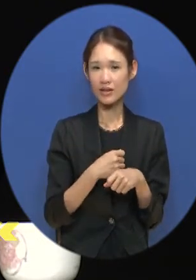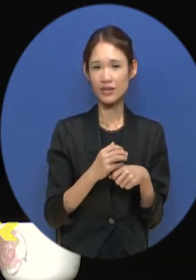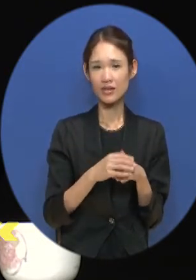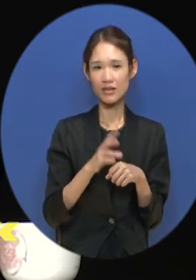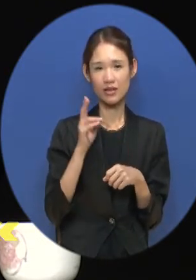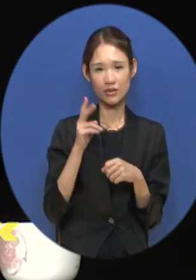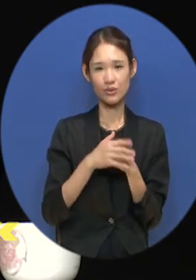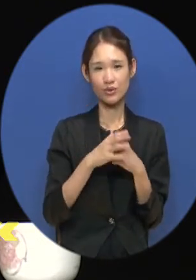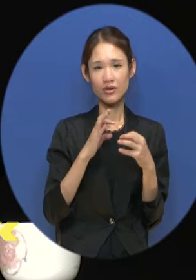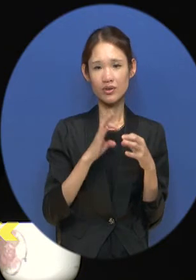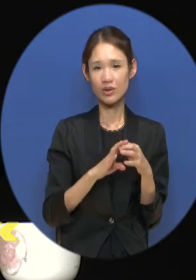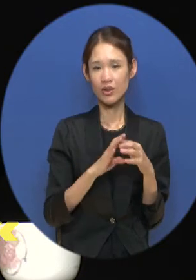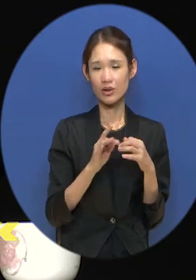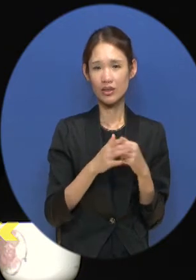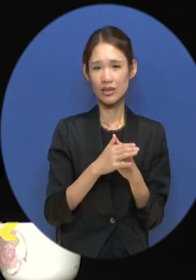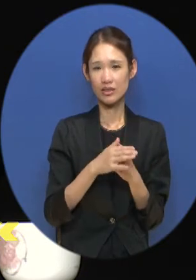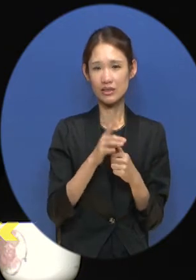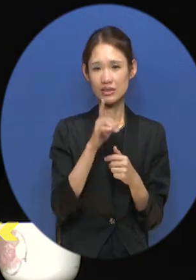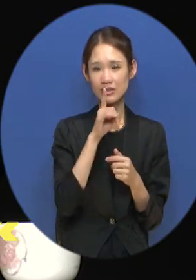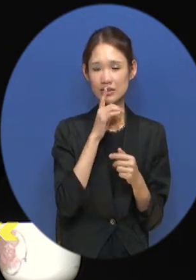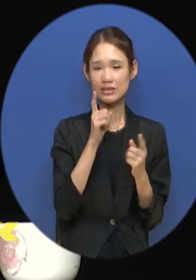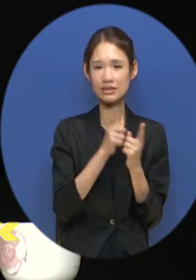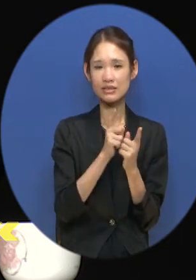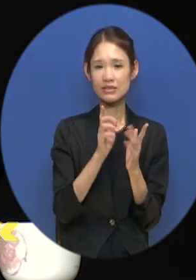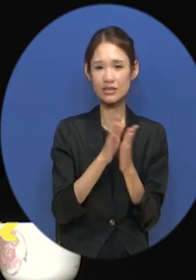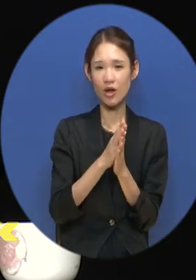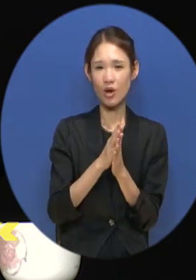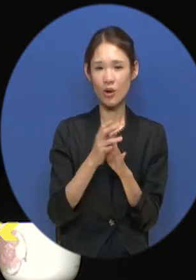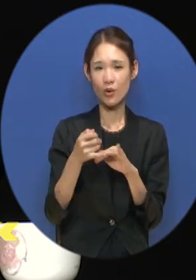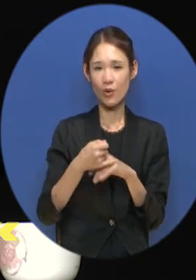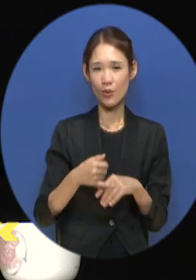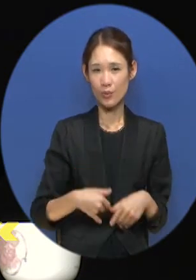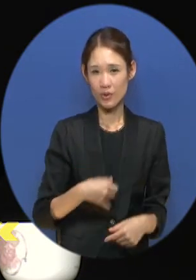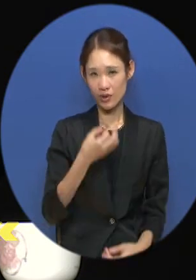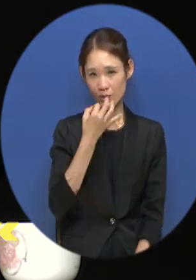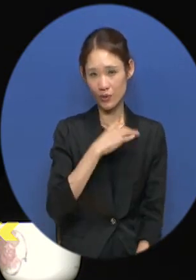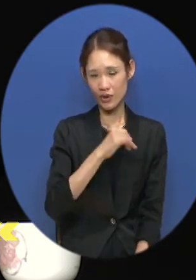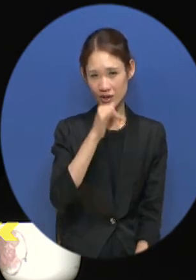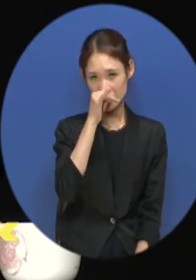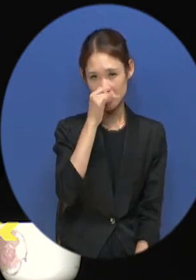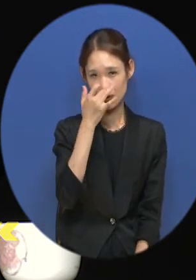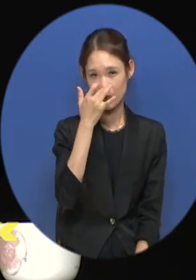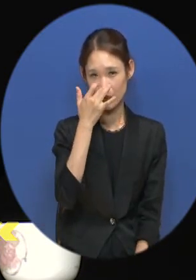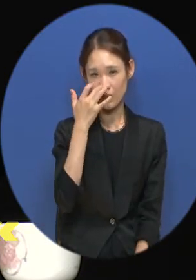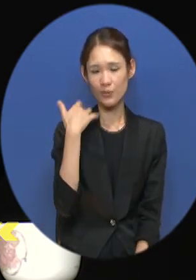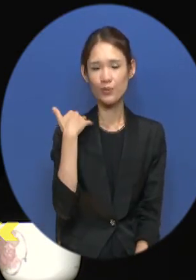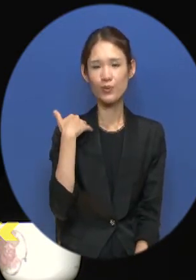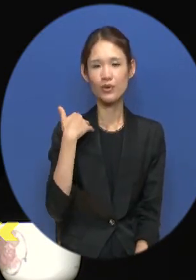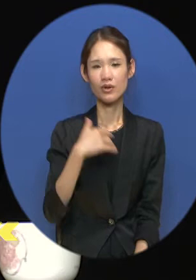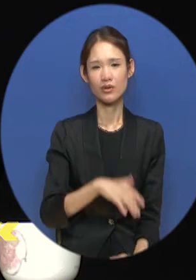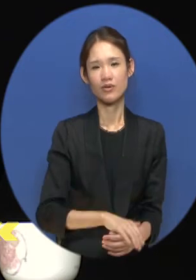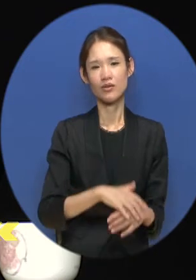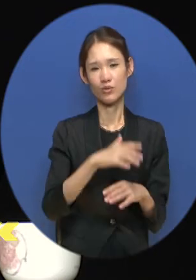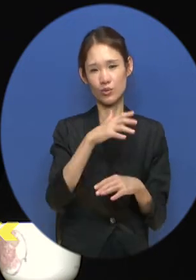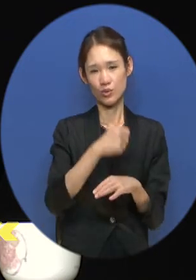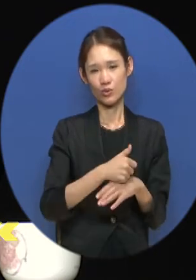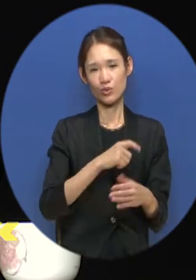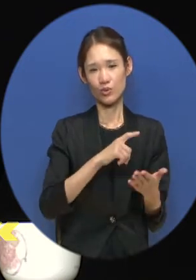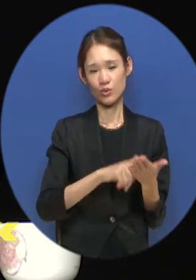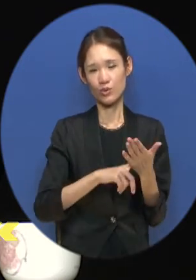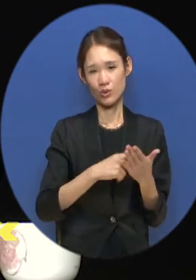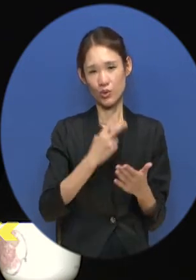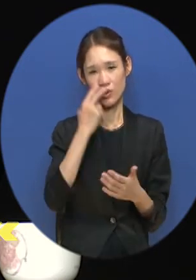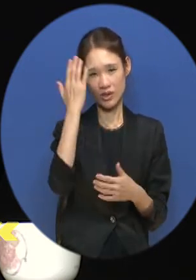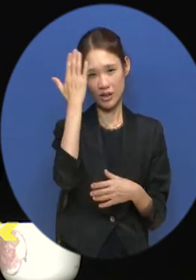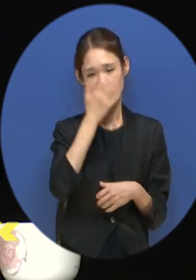아마도 과연 이제 거기에 대한 실질적으로 효과가 어느 정도 될지는 모르겠습니다만은 어쨌든 간에